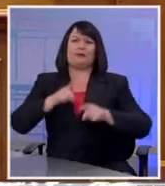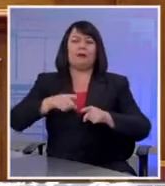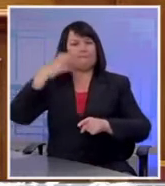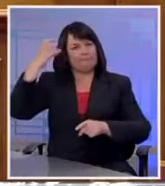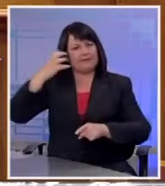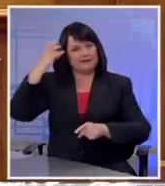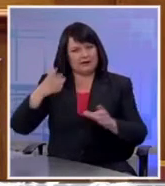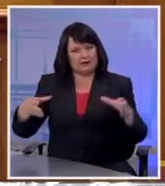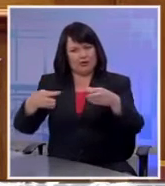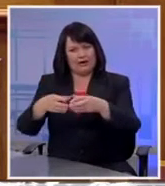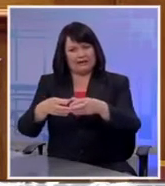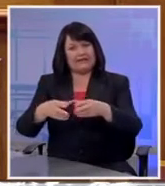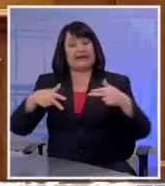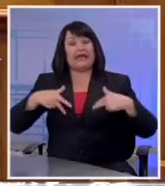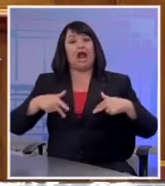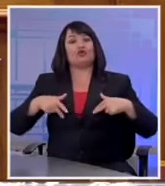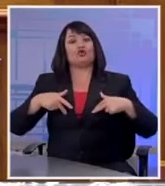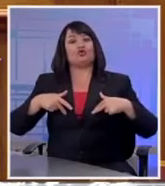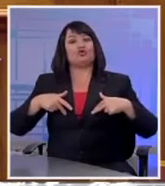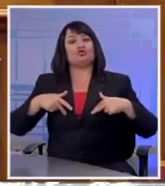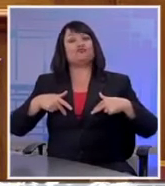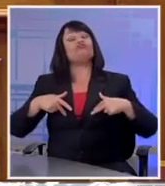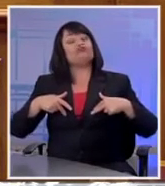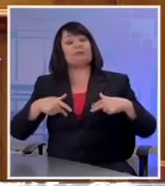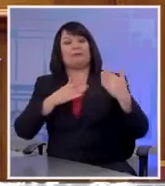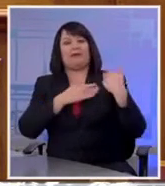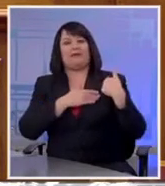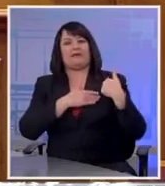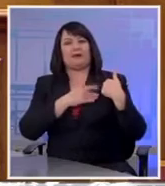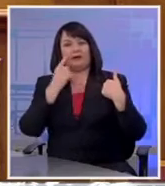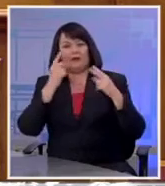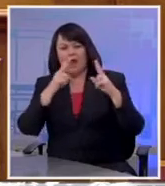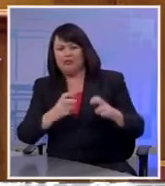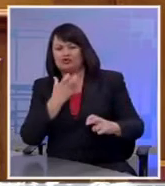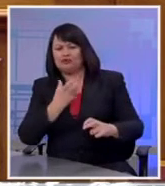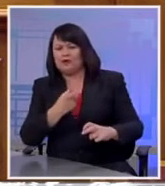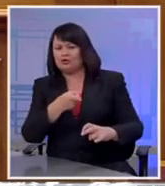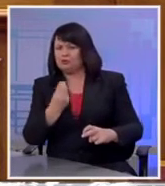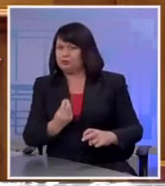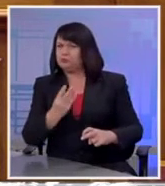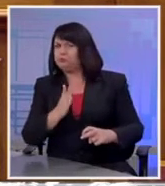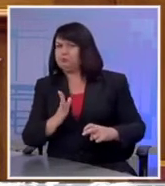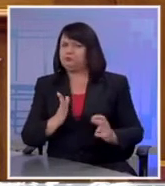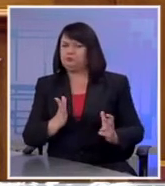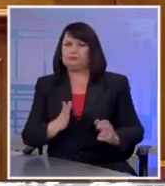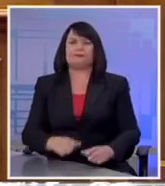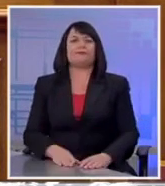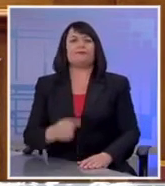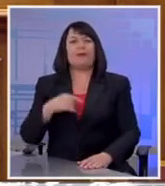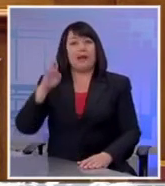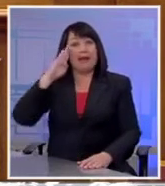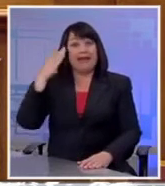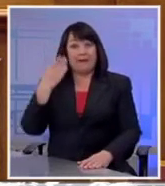επιστήμονες με κρατική πλέον υπόσταση να ελέγχουν αν είσαι σοβαρός ή όχι και αν μπορεί. Διότι ήμουνα στην